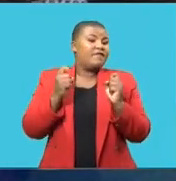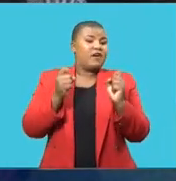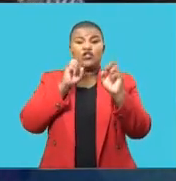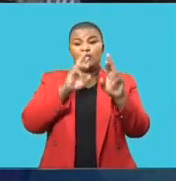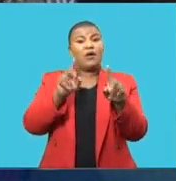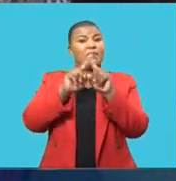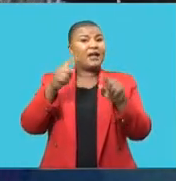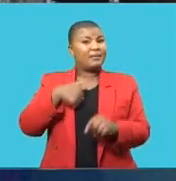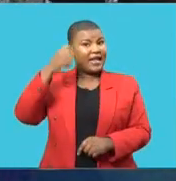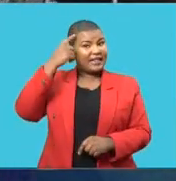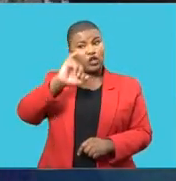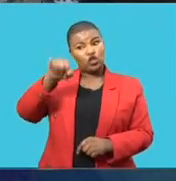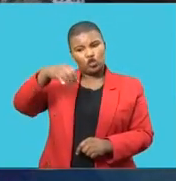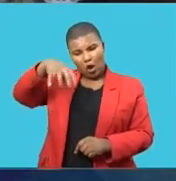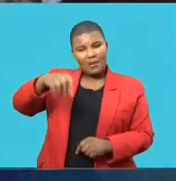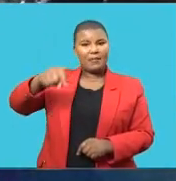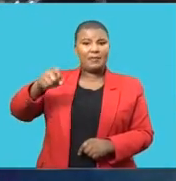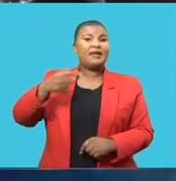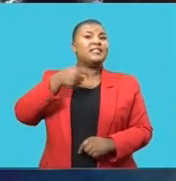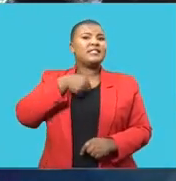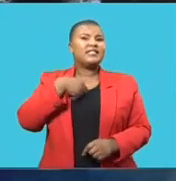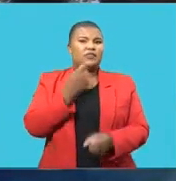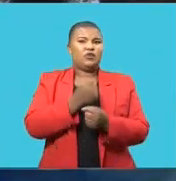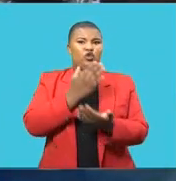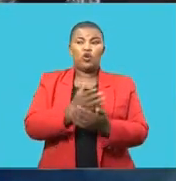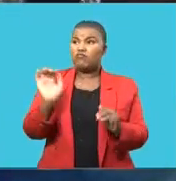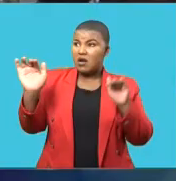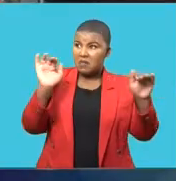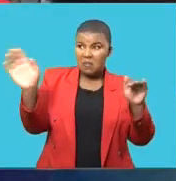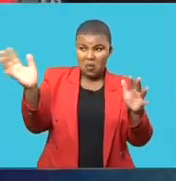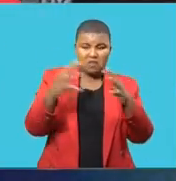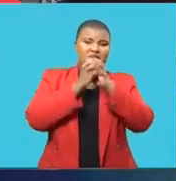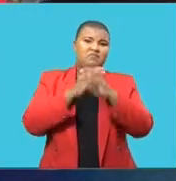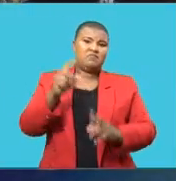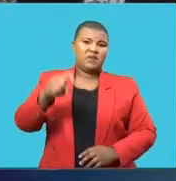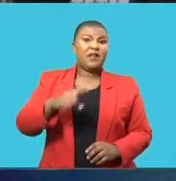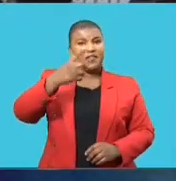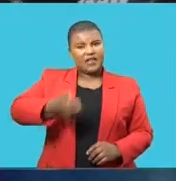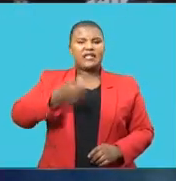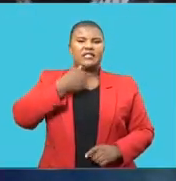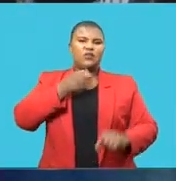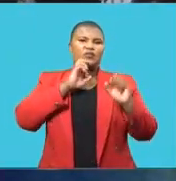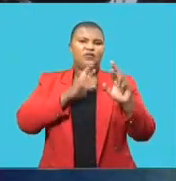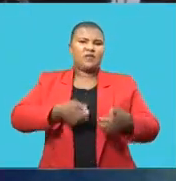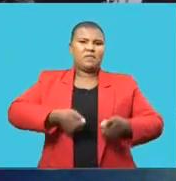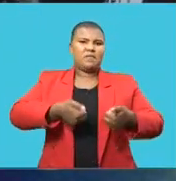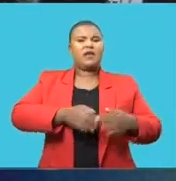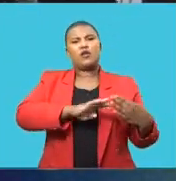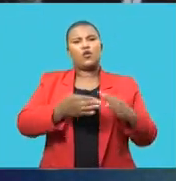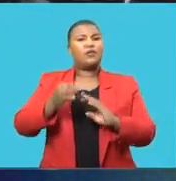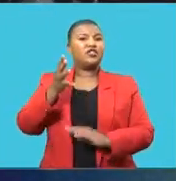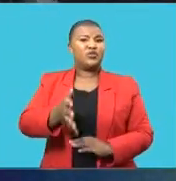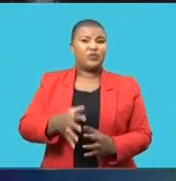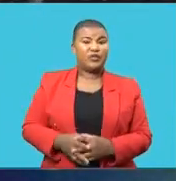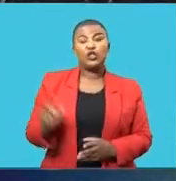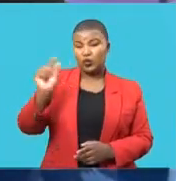think this is for Joburg. For us is to get everybody on board. Then we'll respond back to you